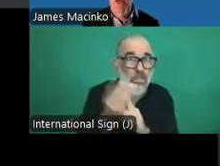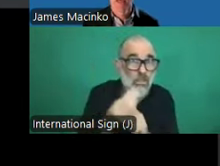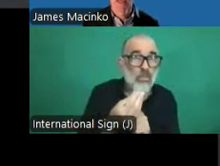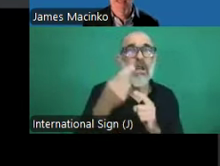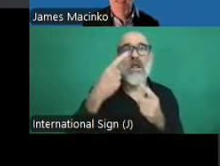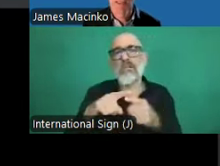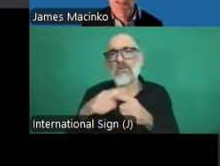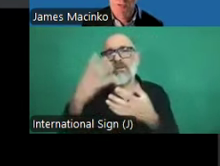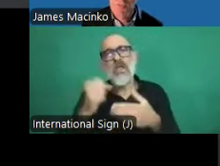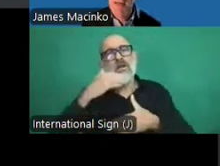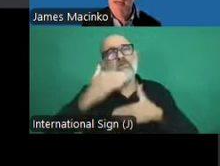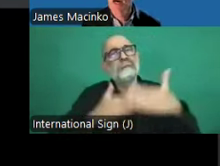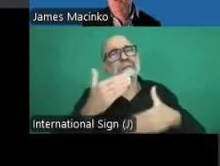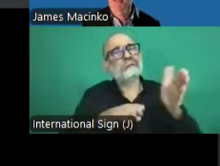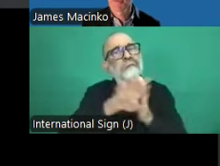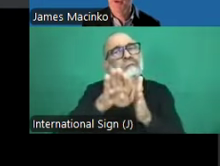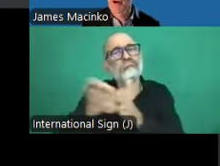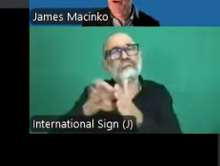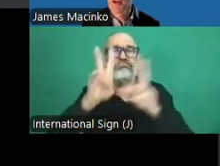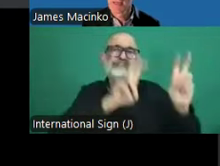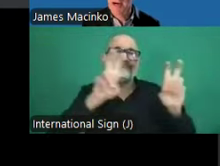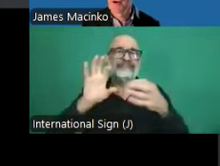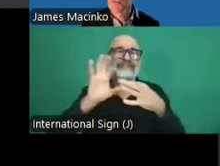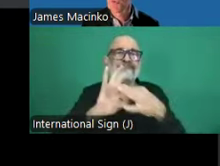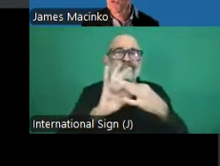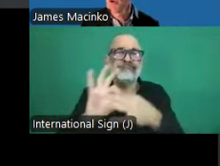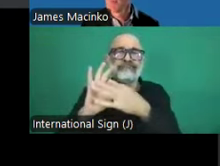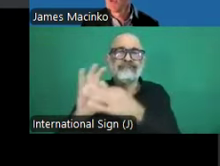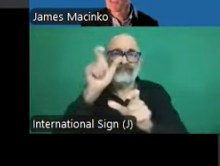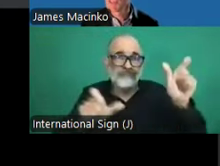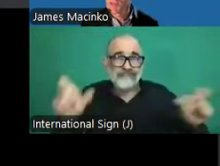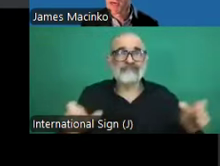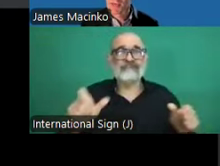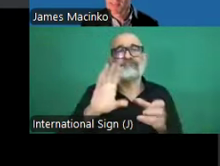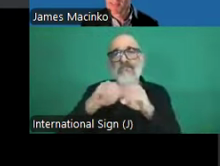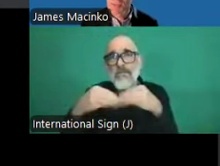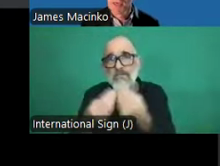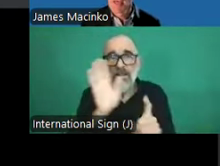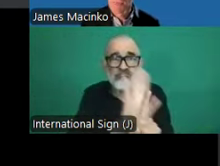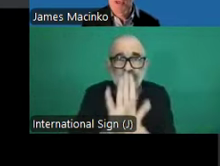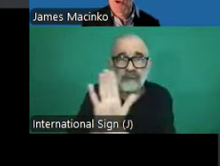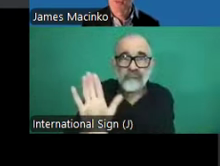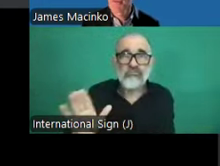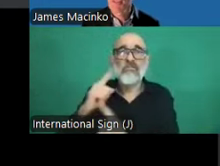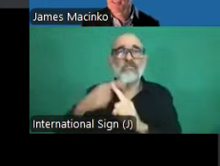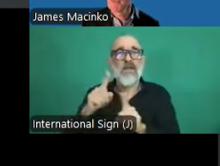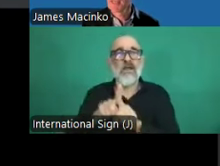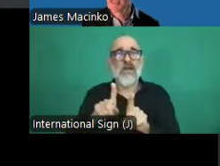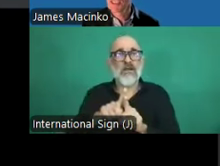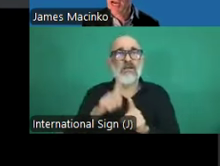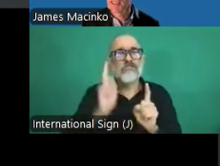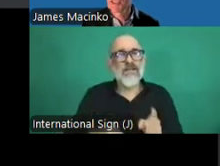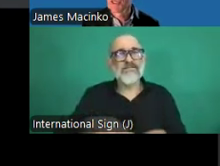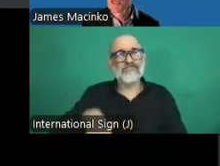de confiance et dans une relation correcte et de nous donner une